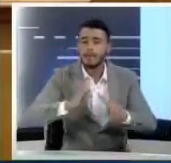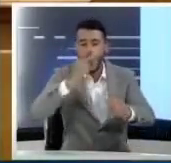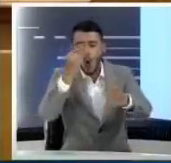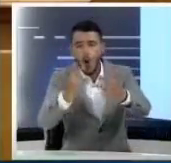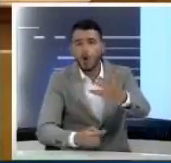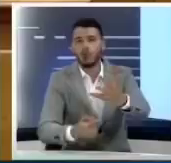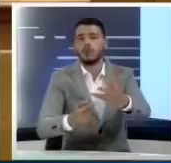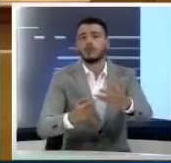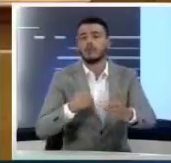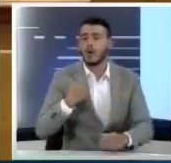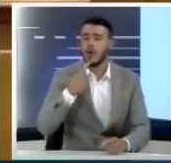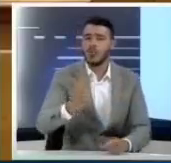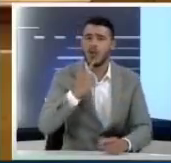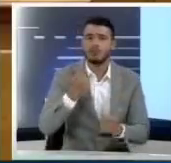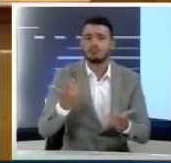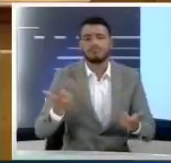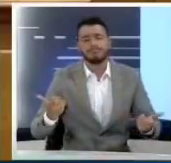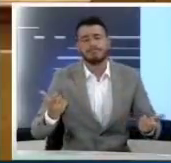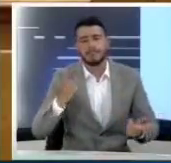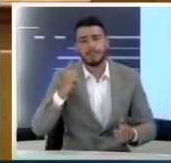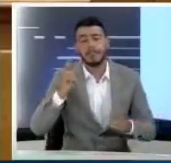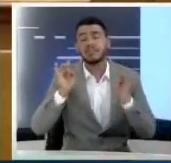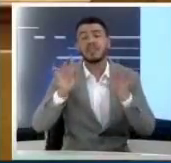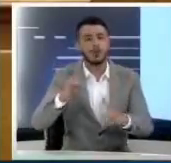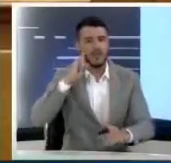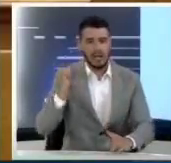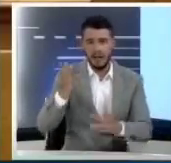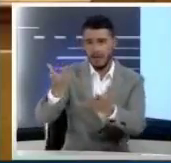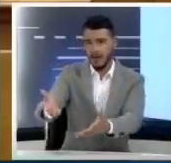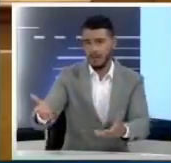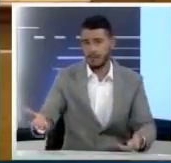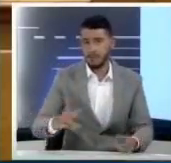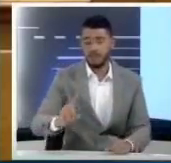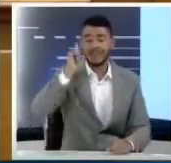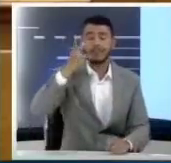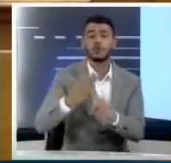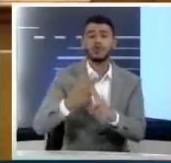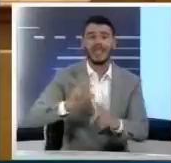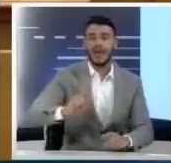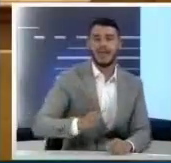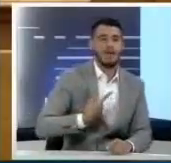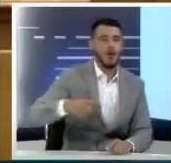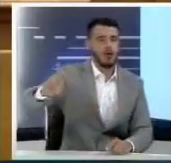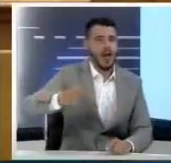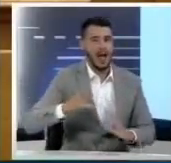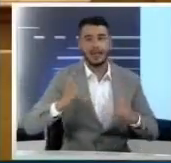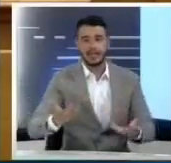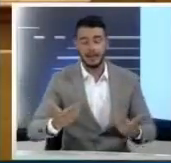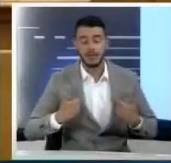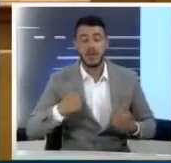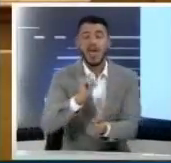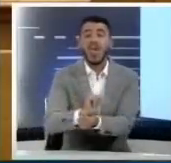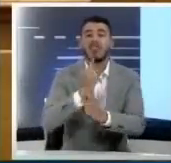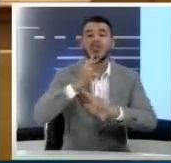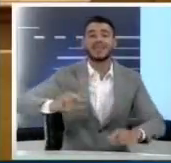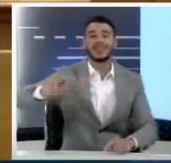τις δομικές. Τίποτα δεν καταλαβαίνουμε. Η μια διαφορά μας είναι ότι στις δικές μας δεσμεύσεις